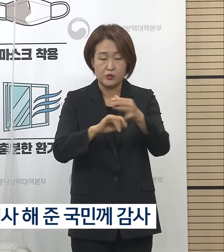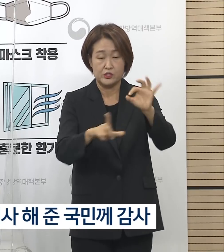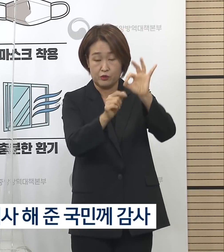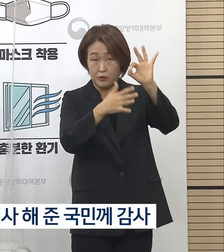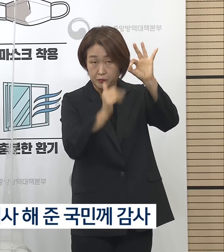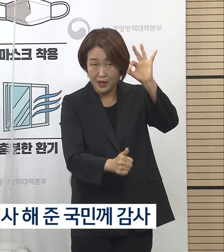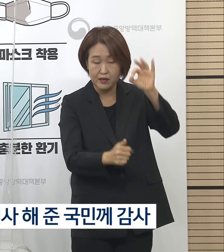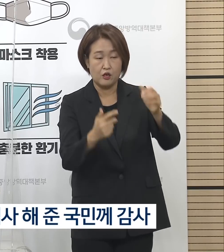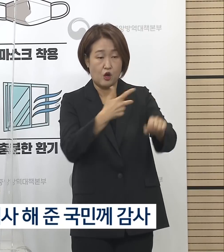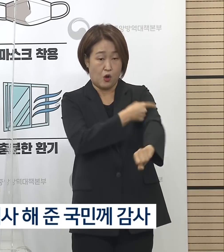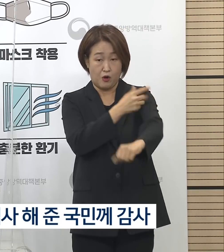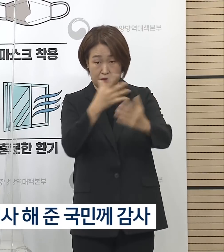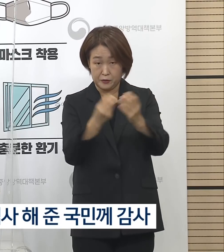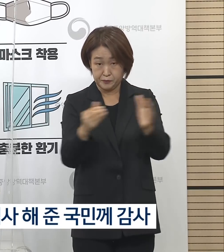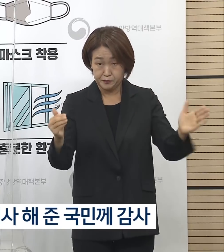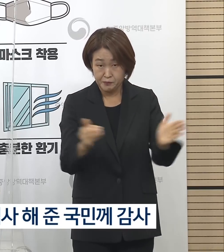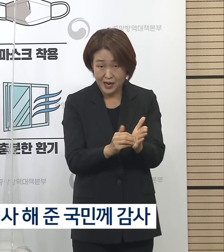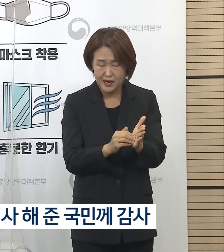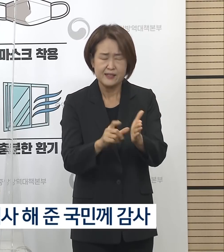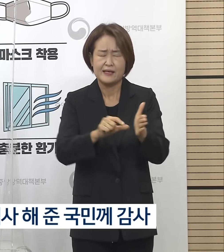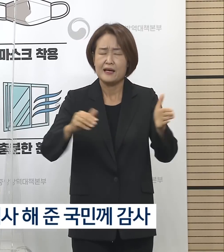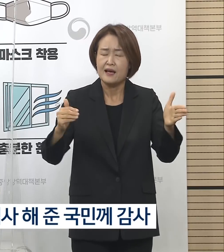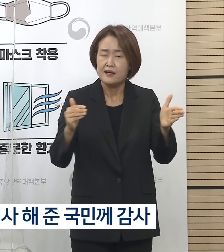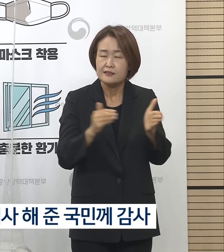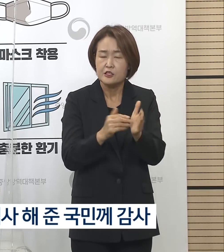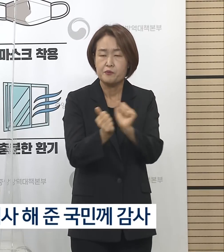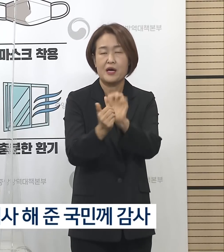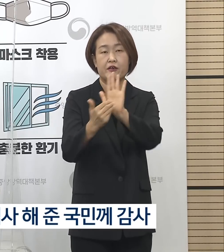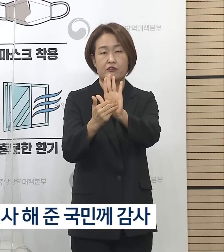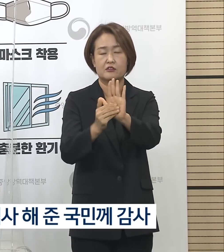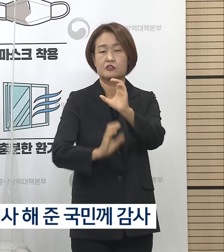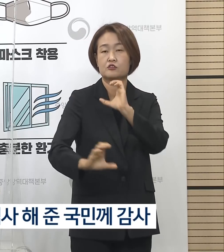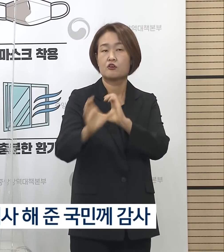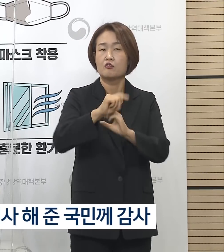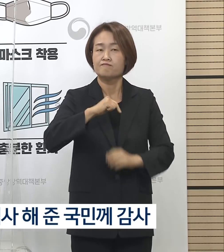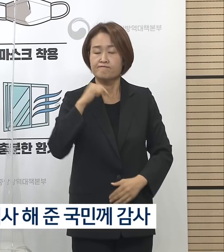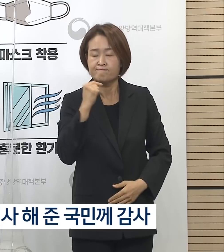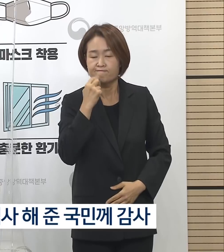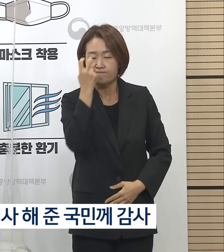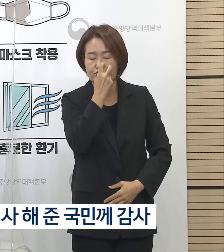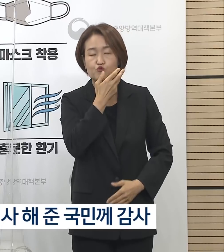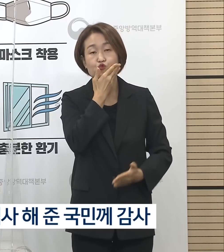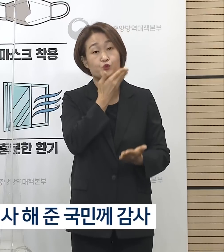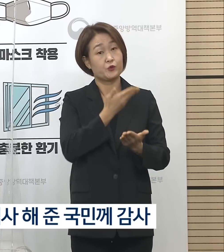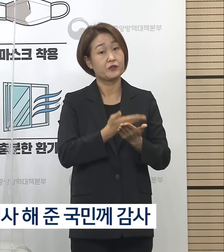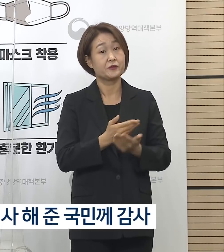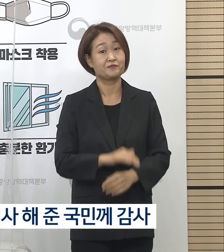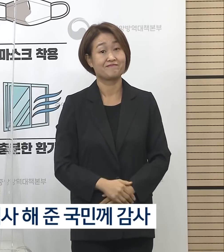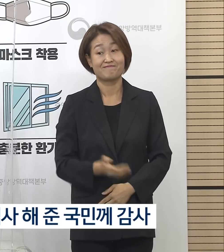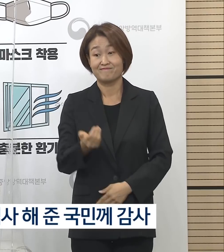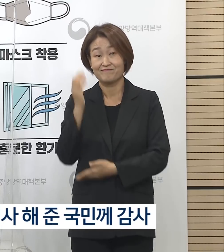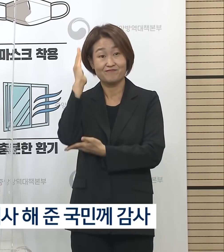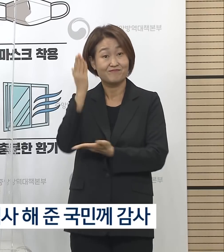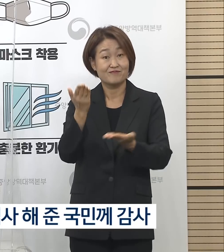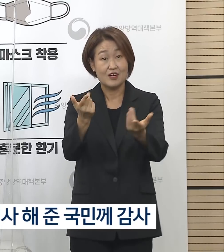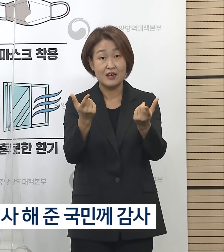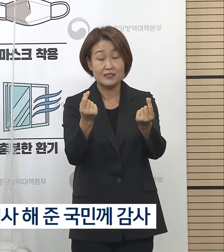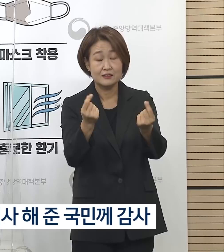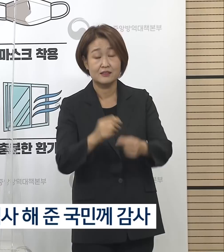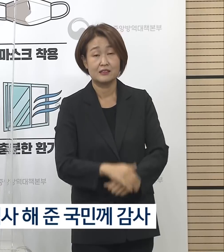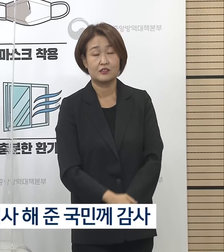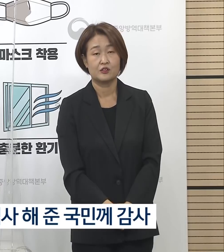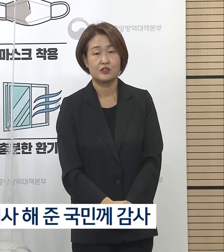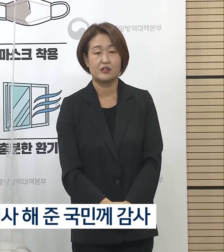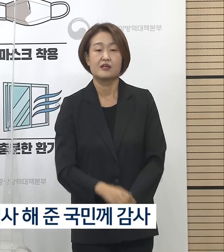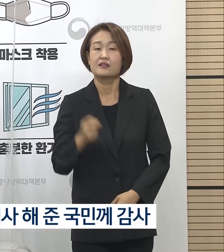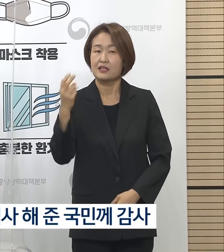때까지 방역 상황을 안정적으로 관리하는 것이 중요합니다. 앞서 브리핑에도 말씀드렸지만 몇